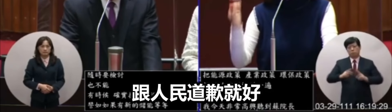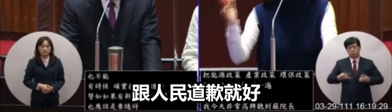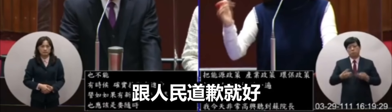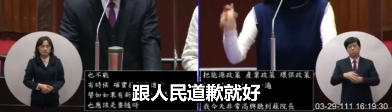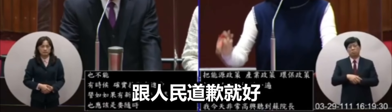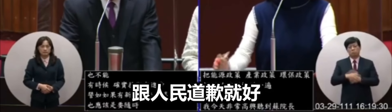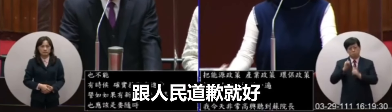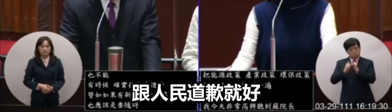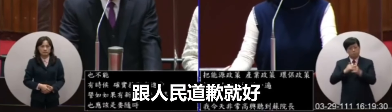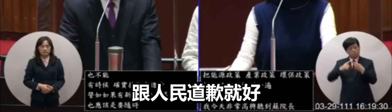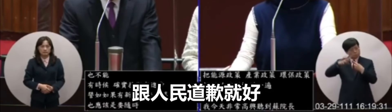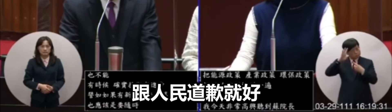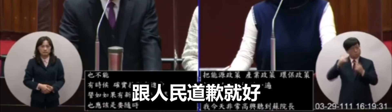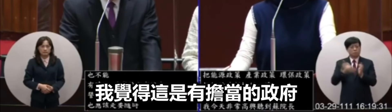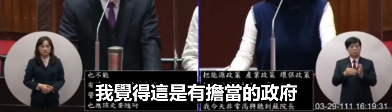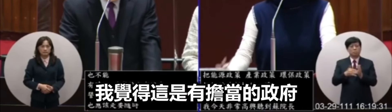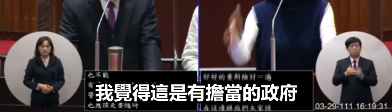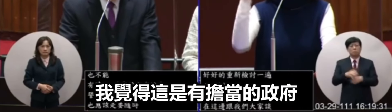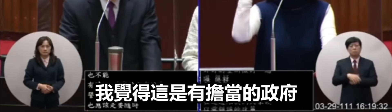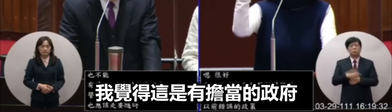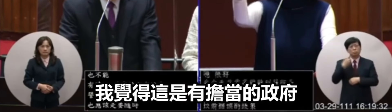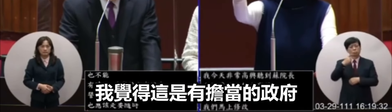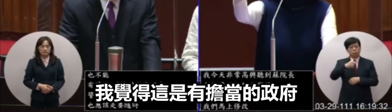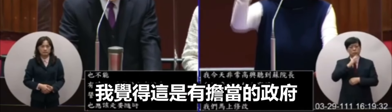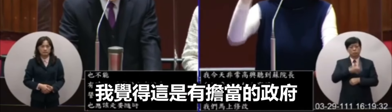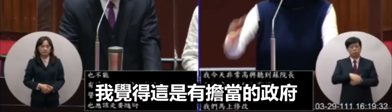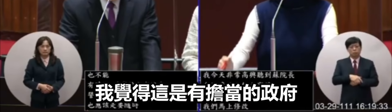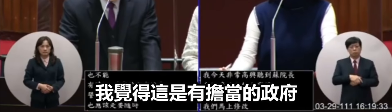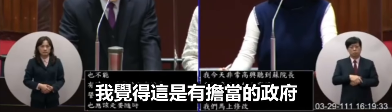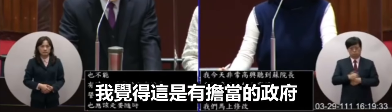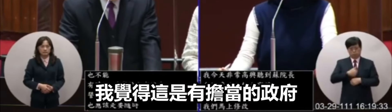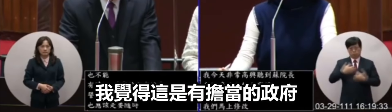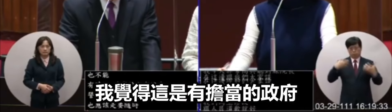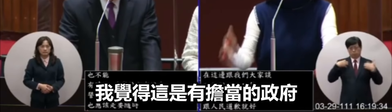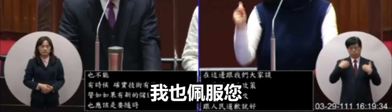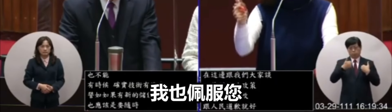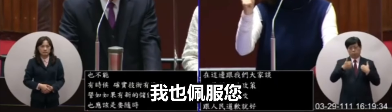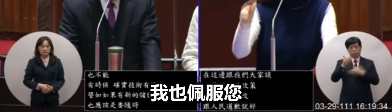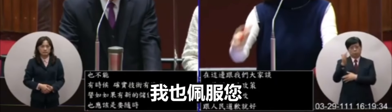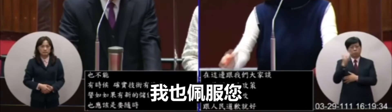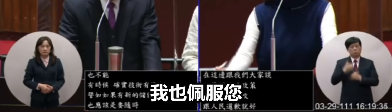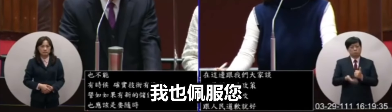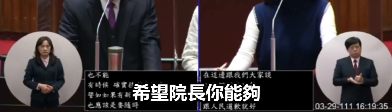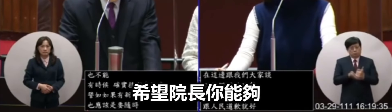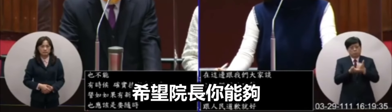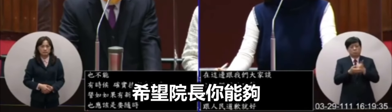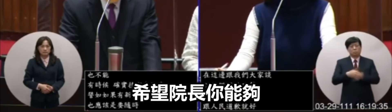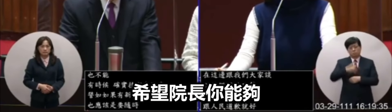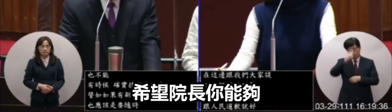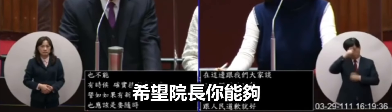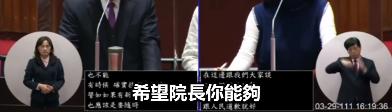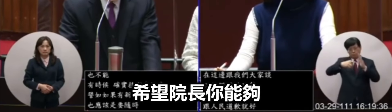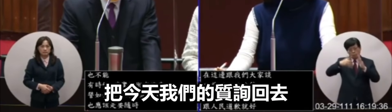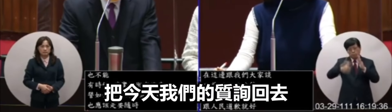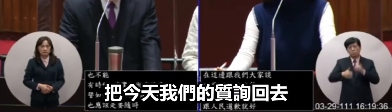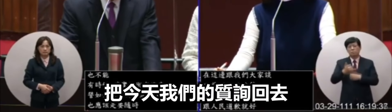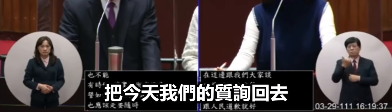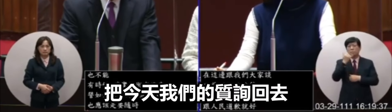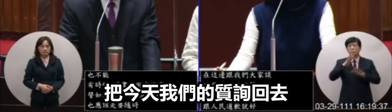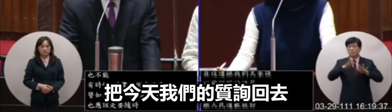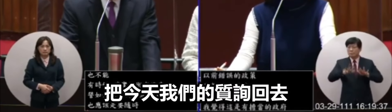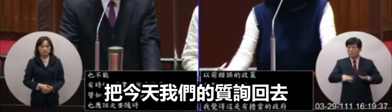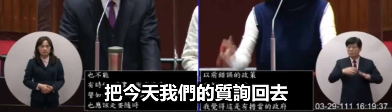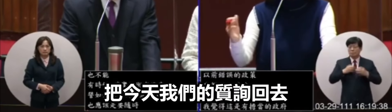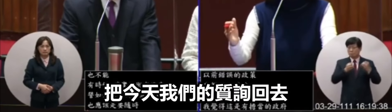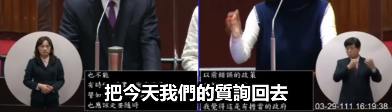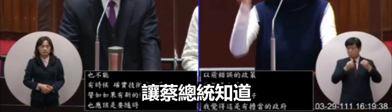改，跟人民道歉就好。我觉得这是有担当的政府，我也佩服您。希望院长你能够把今天